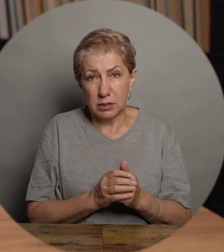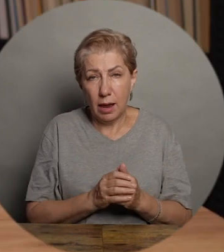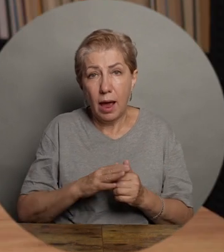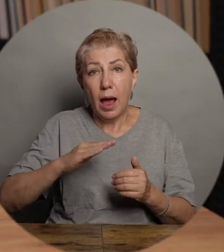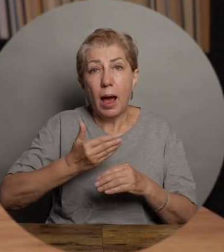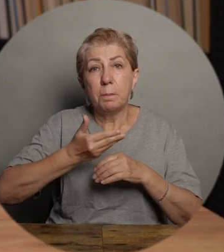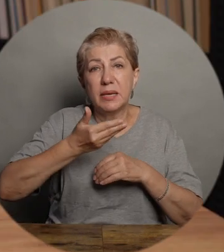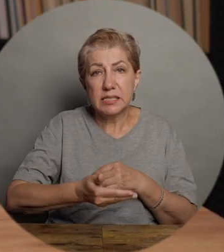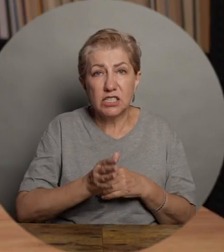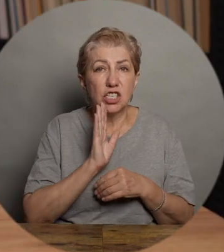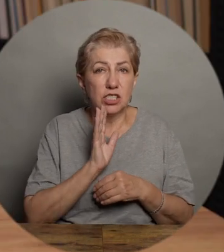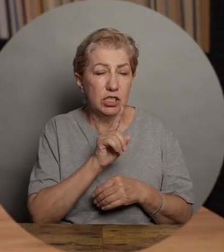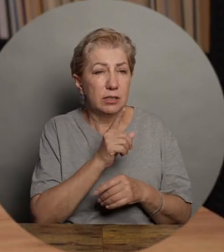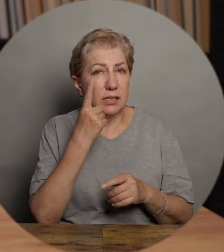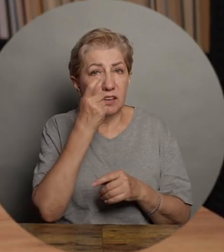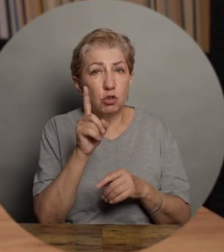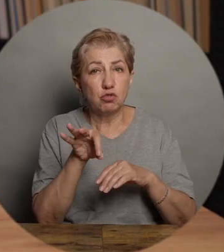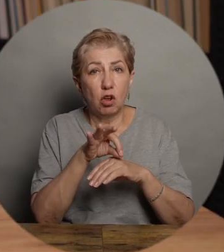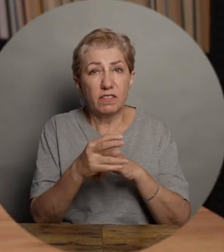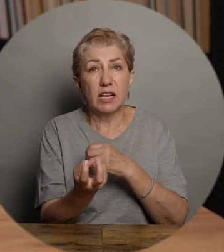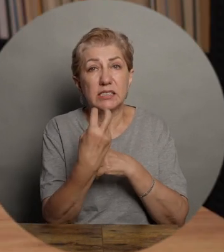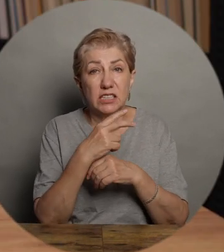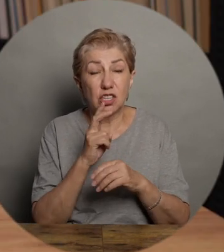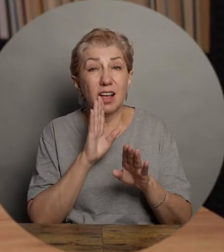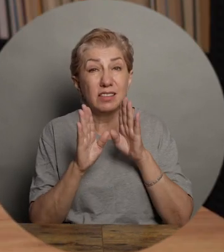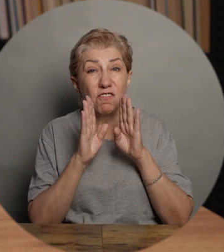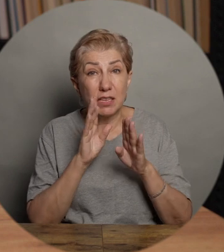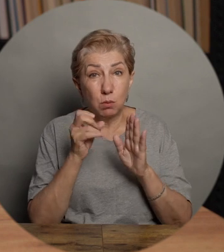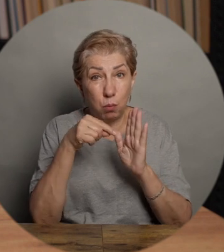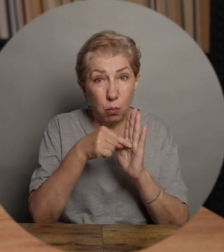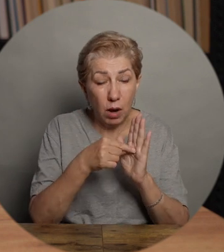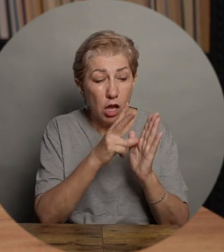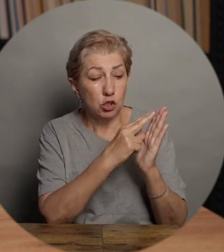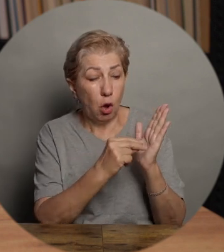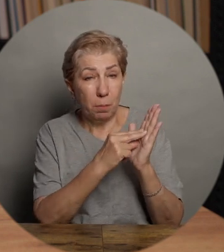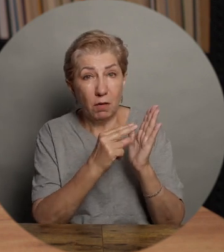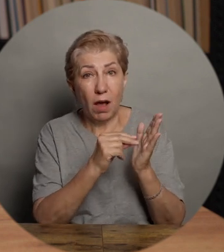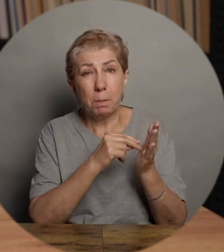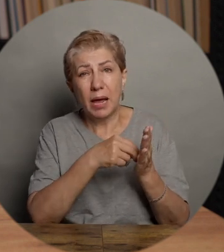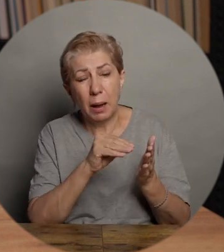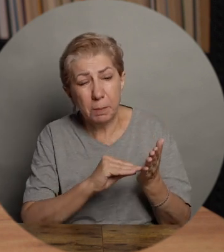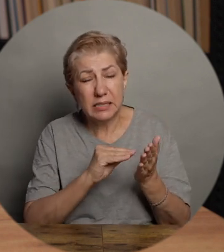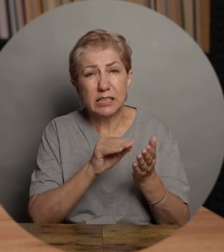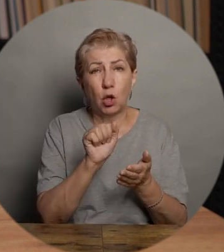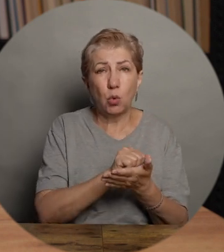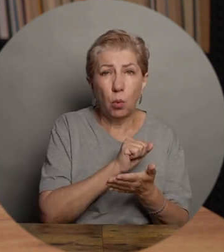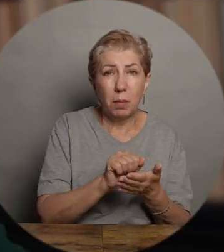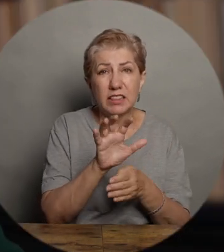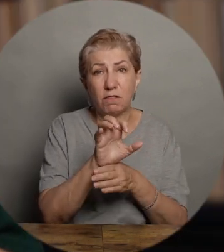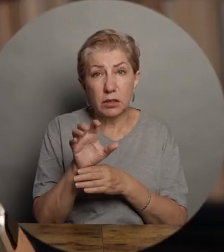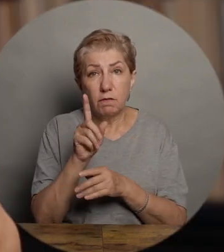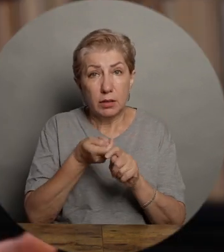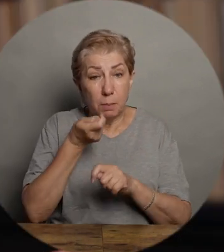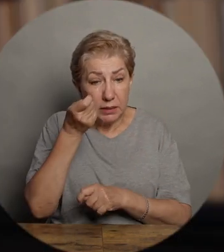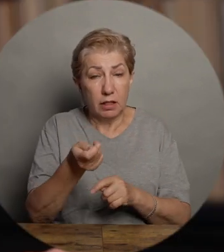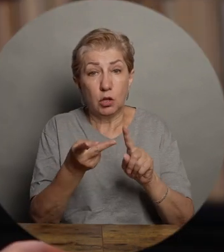пізніше бутуруга також заявила що чоловік зайшов у її акаунт на Фейсбуці та скопіював переписки документи та фотографії вона